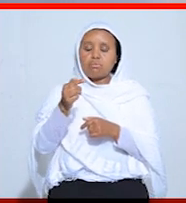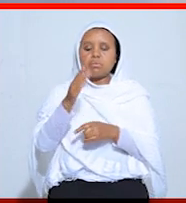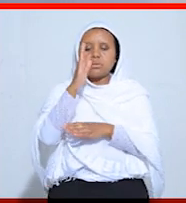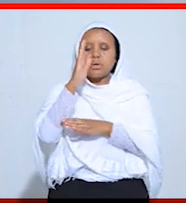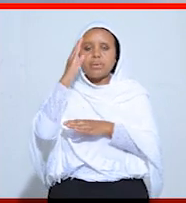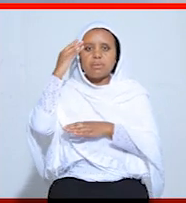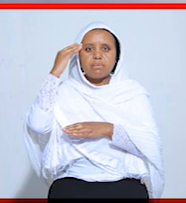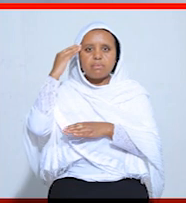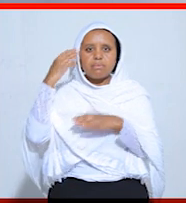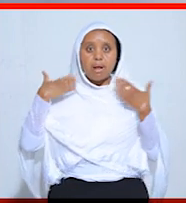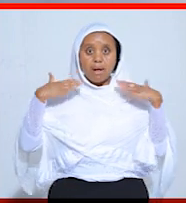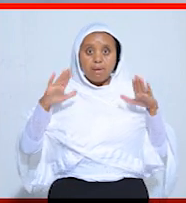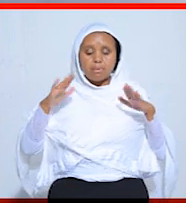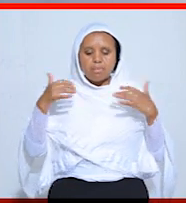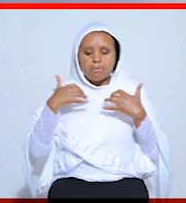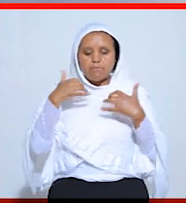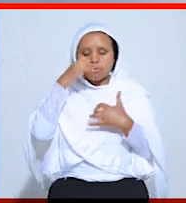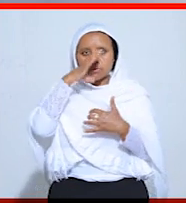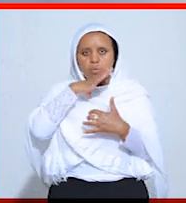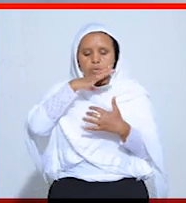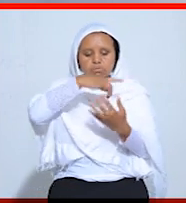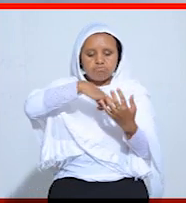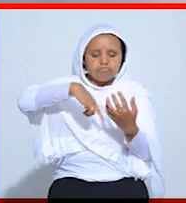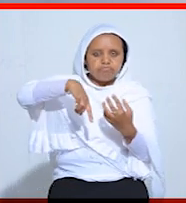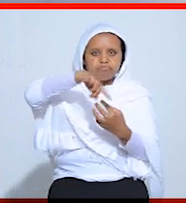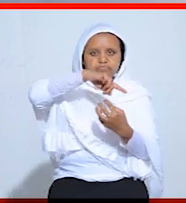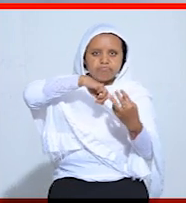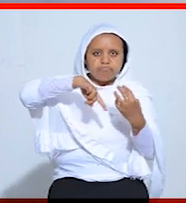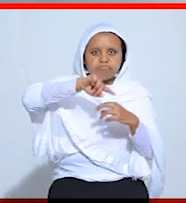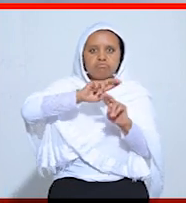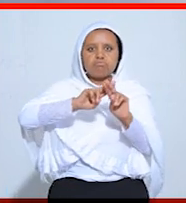የእግዚአብሔር መልአክ በሚፈሩት ሰዎች ዙሪያ ይሰፍራል